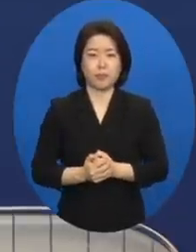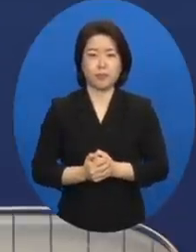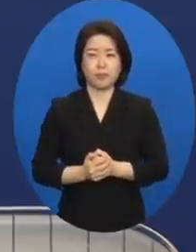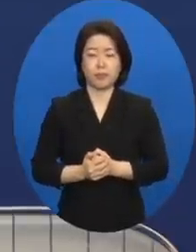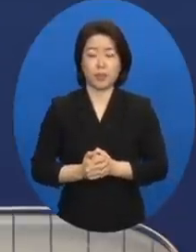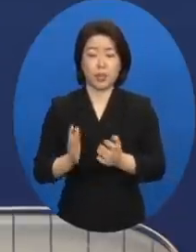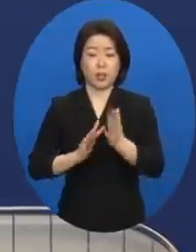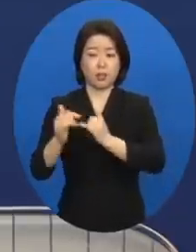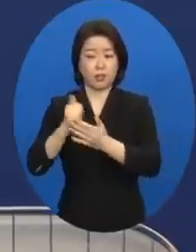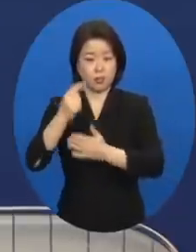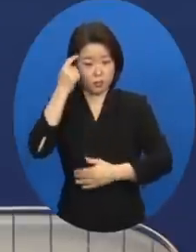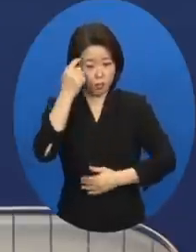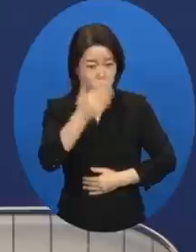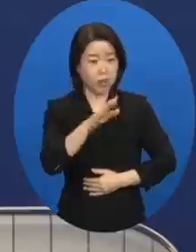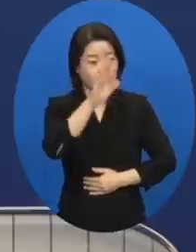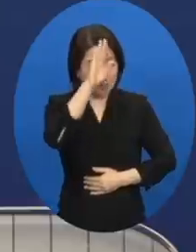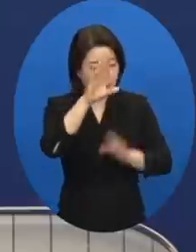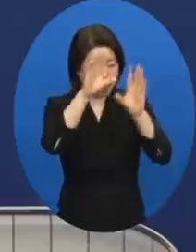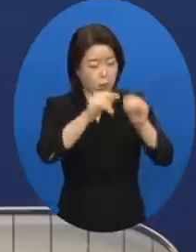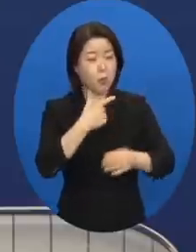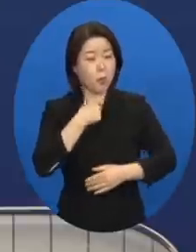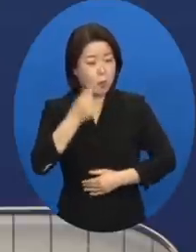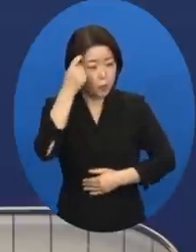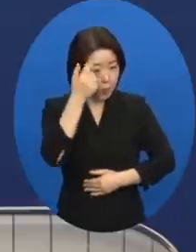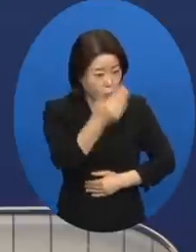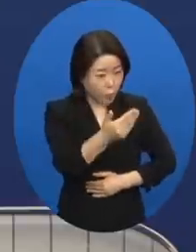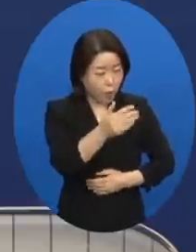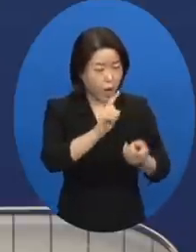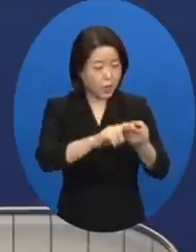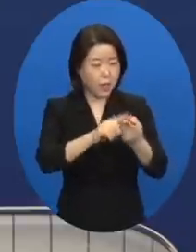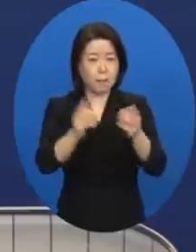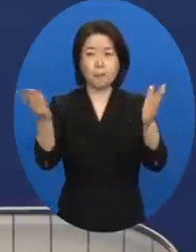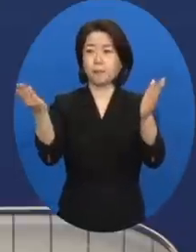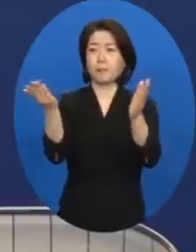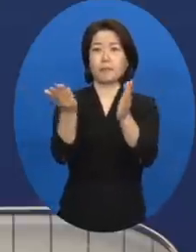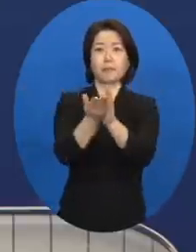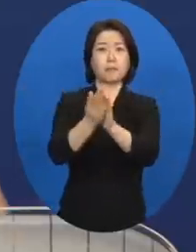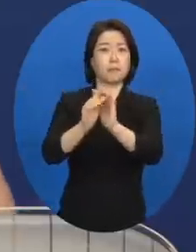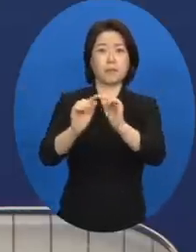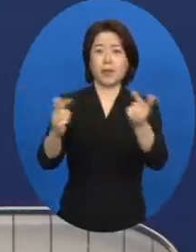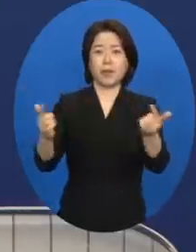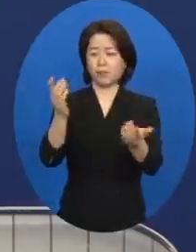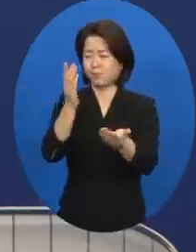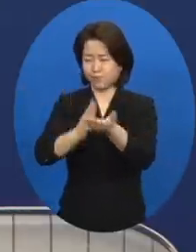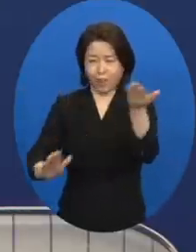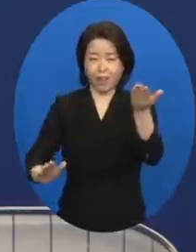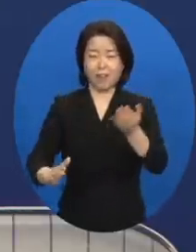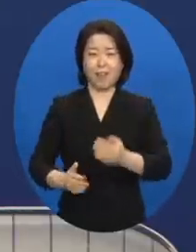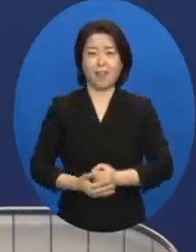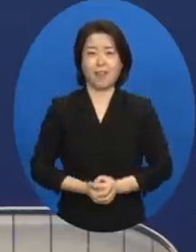낫고자 하느냐라는 대답에 어울리지 않는 대답인 것 같아요.